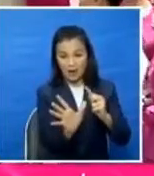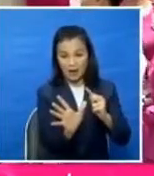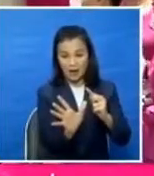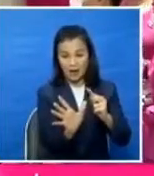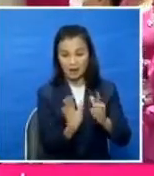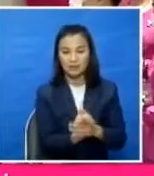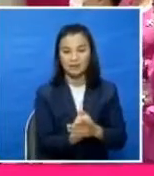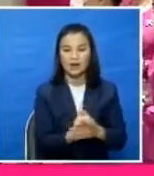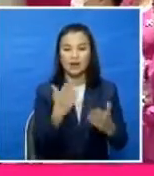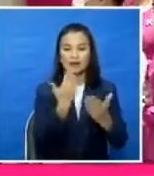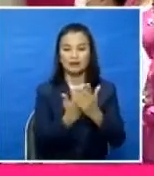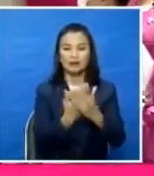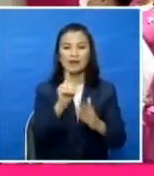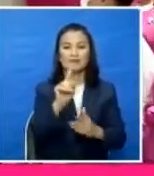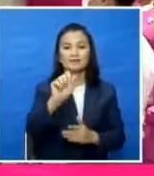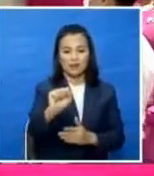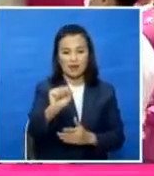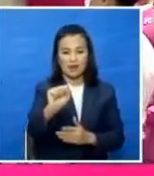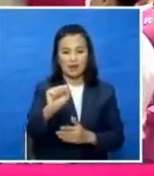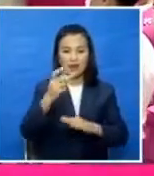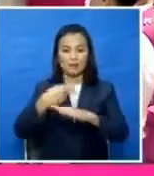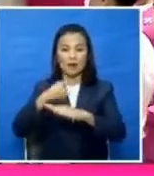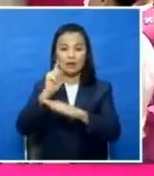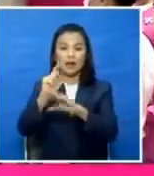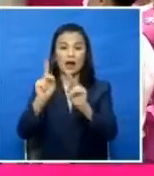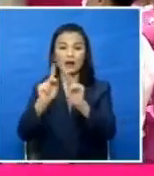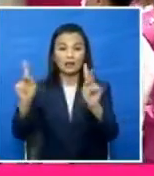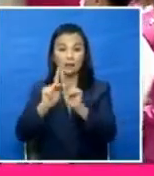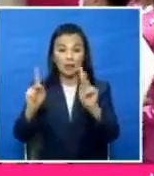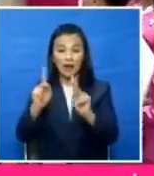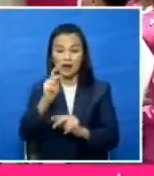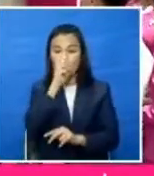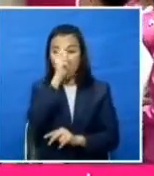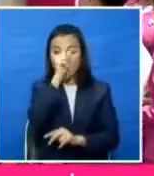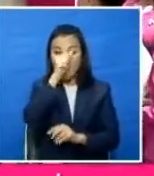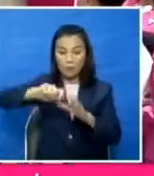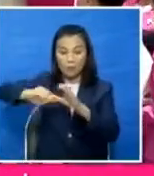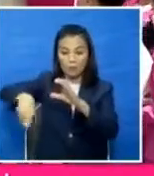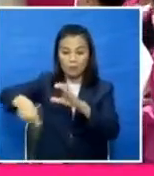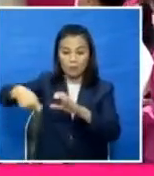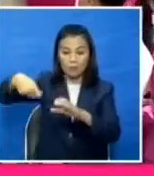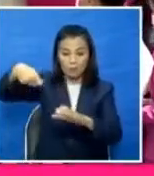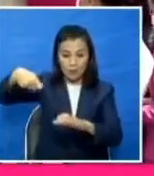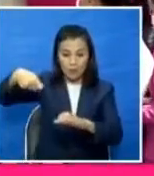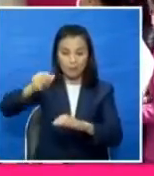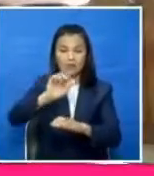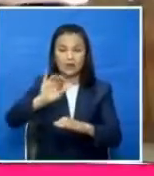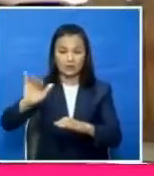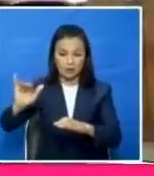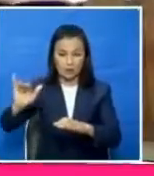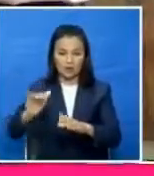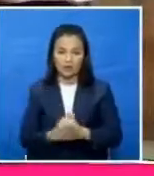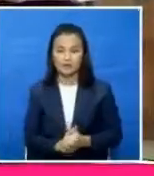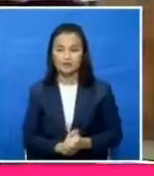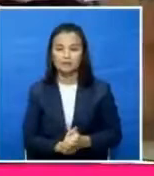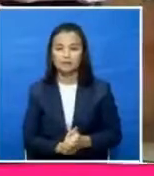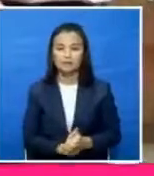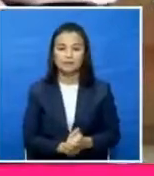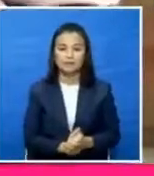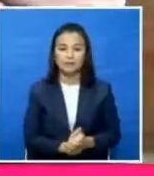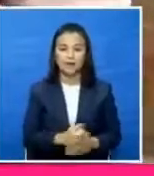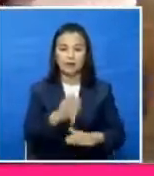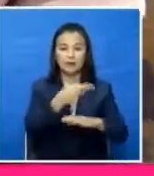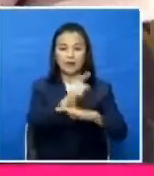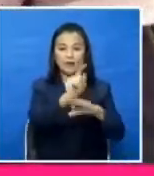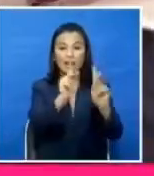อันดับละ 100,000 บาทโดยประธานกรรมการจะเป็นผู้สุ่มตักลูกบอลจากตู้เสียงงวดและหมวดอักษรประธานกรร